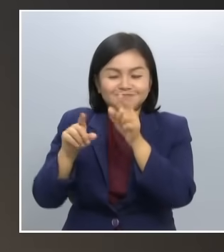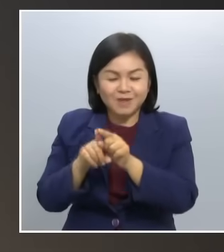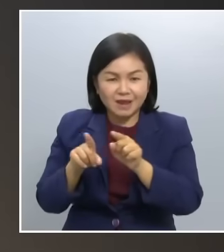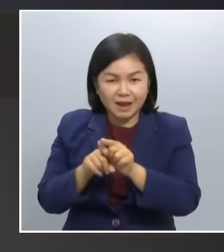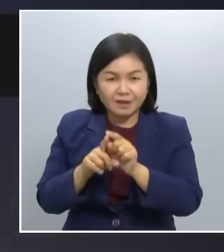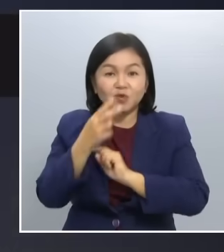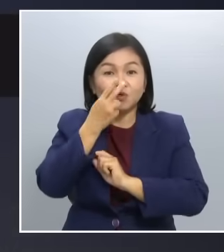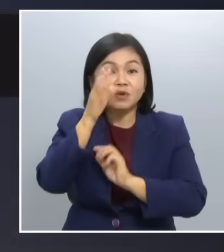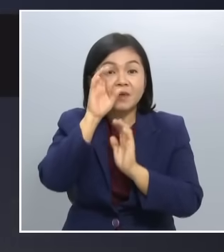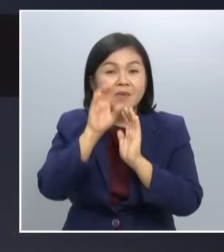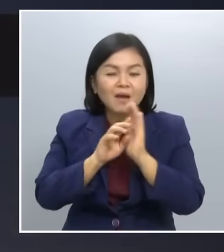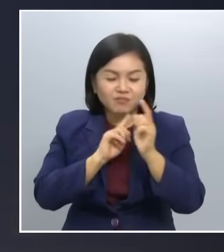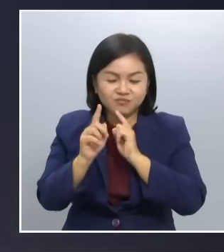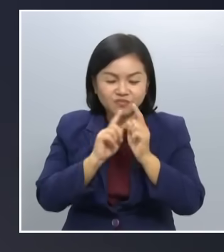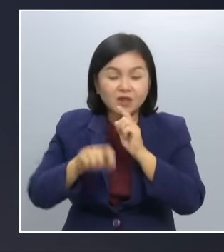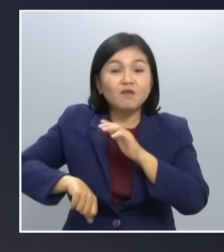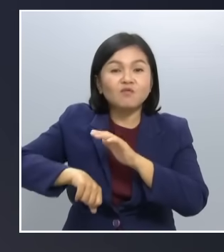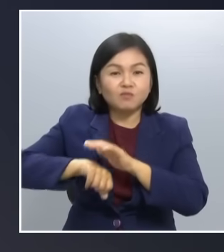ชม